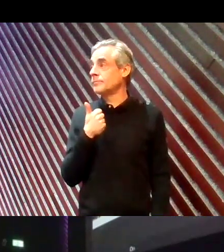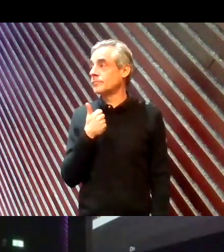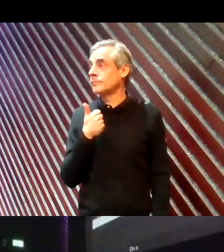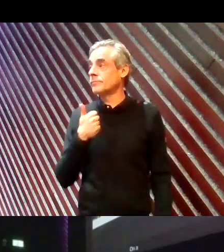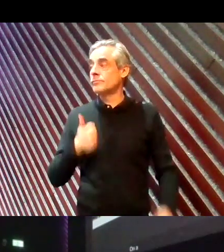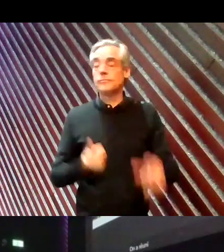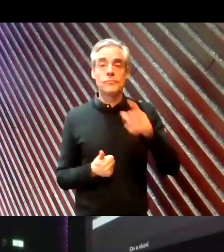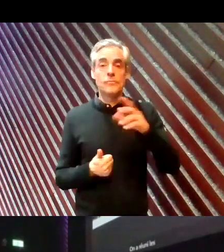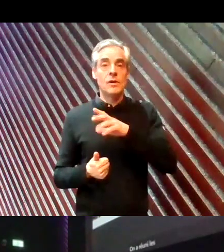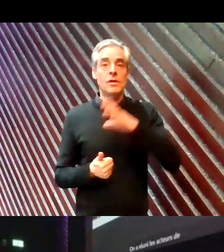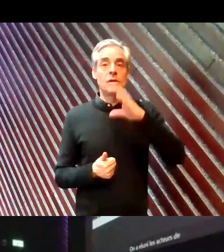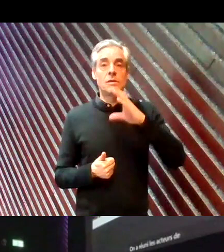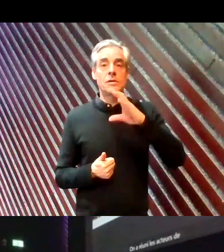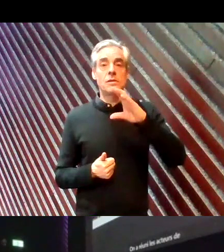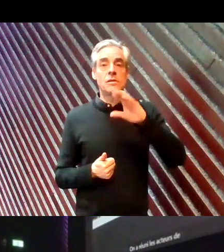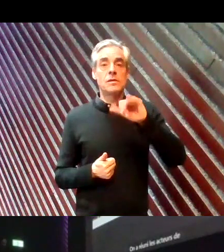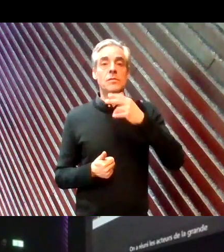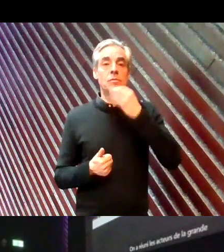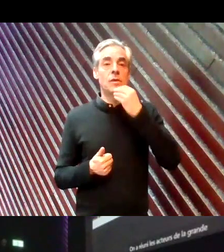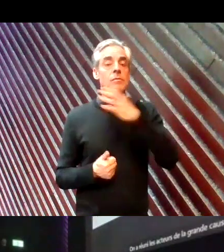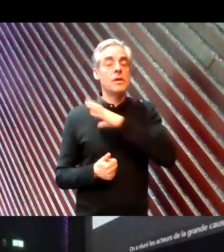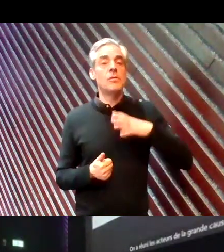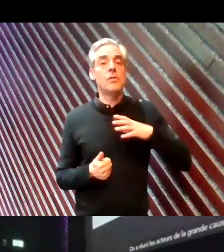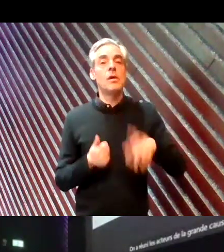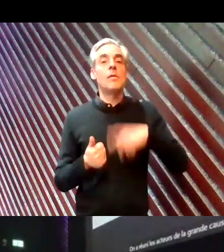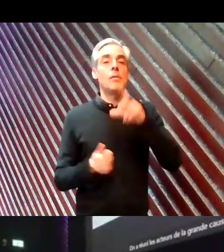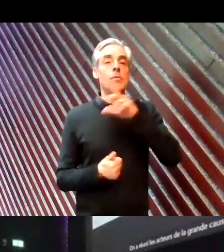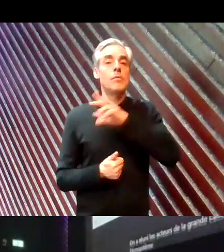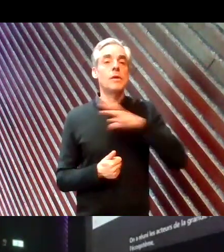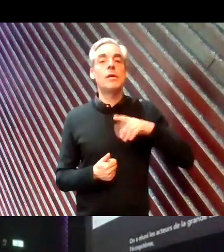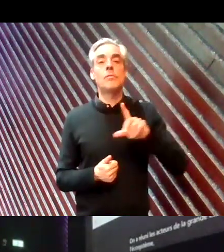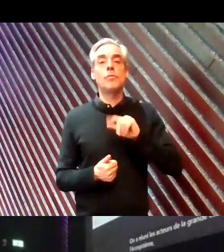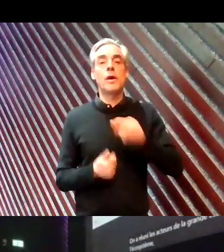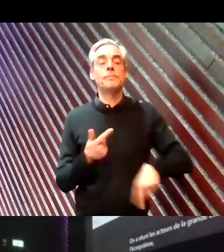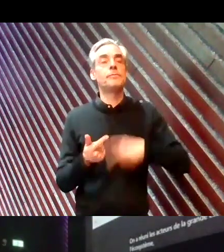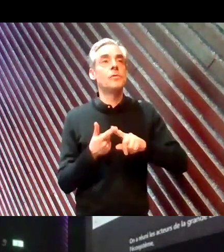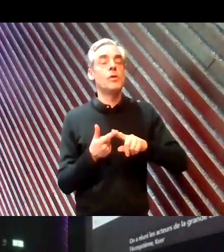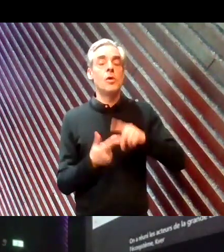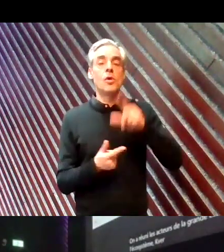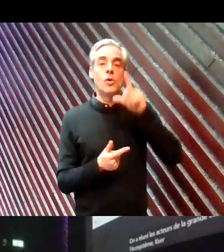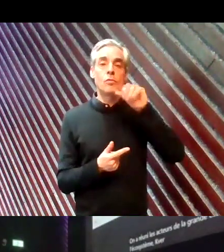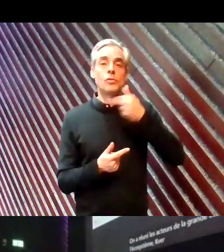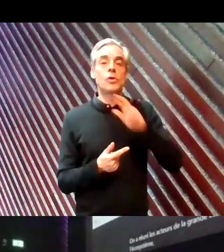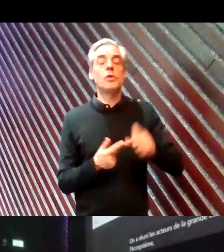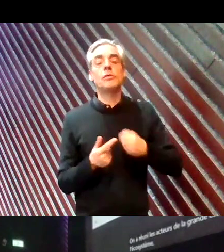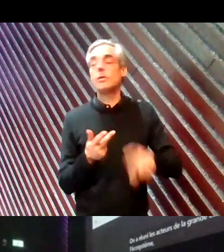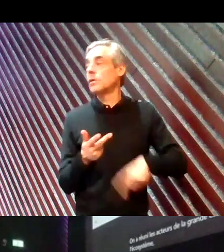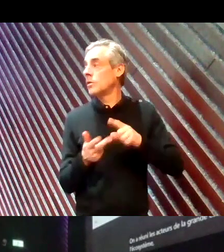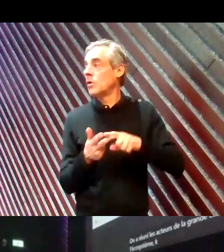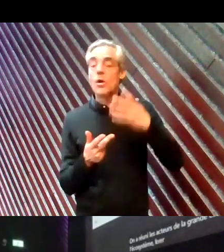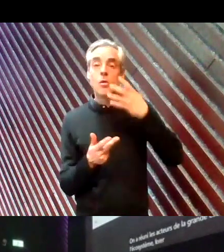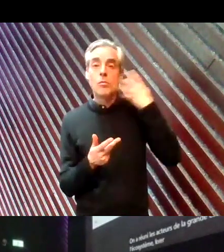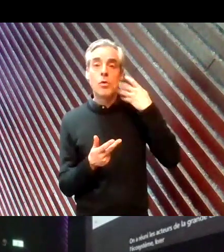Madame Rever pour le CIH, qui est introduite à la conférence. Madame Poulet pour le CIH. Monsieur Roth pour la GFIP et Monsieur Bourrois